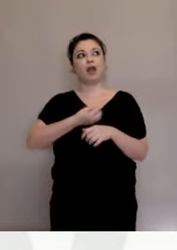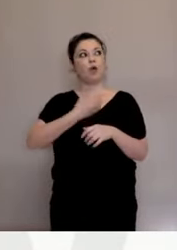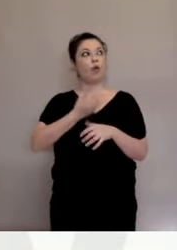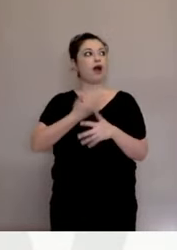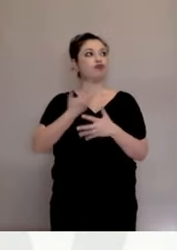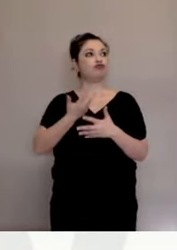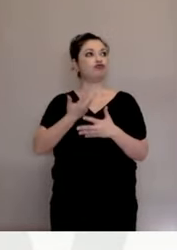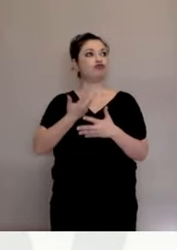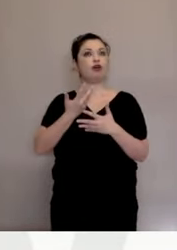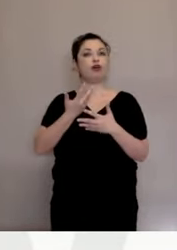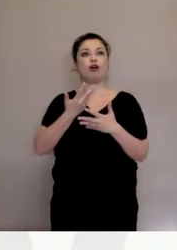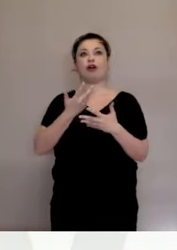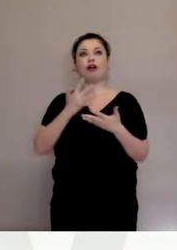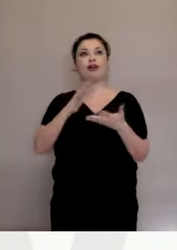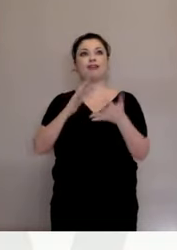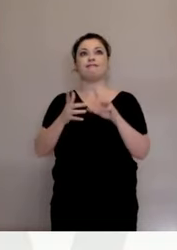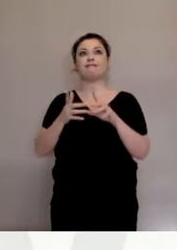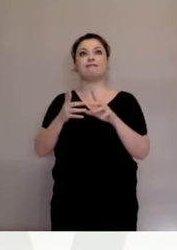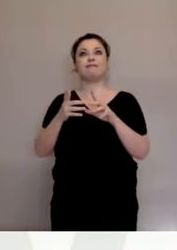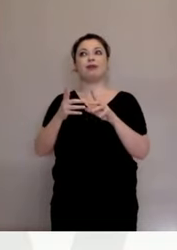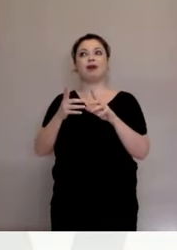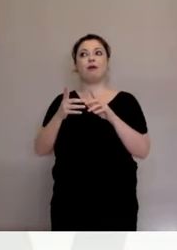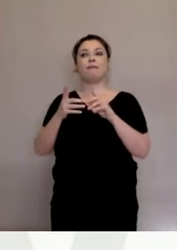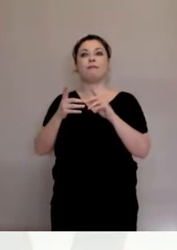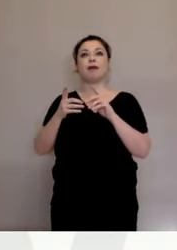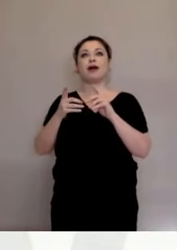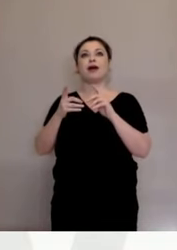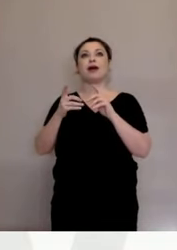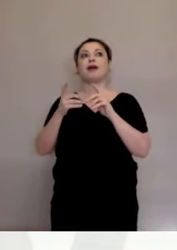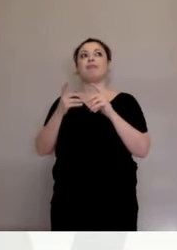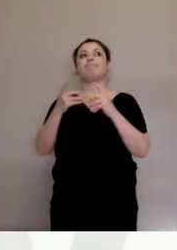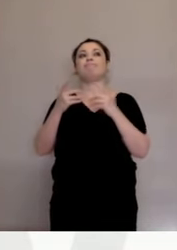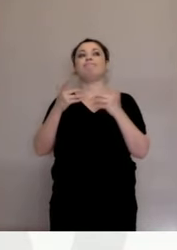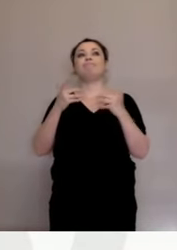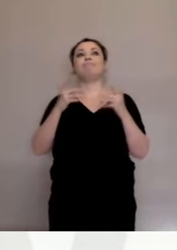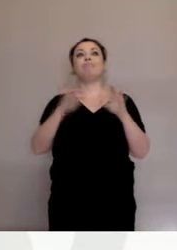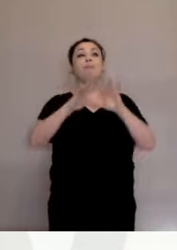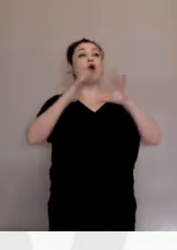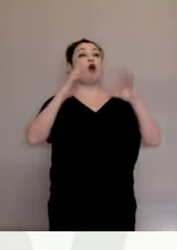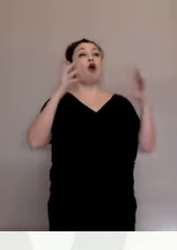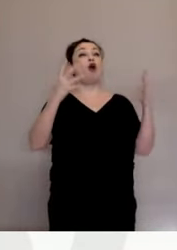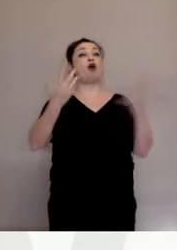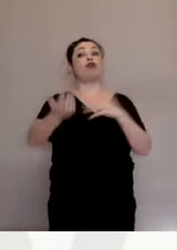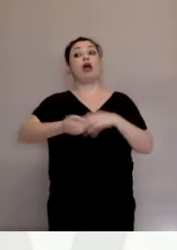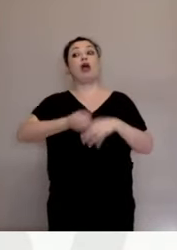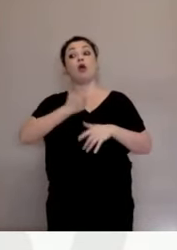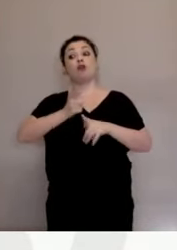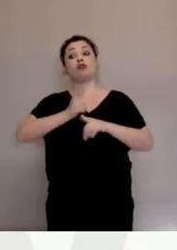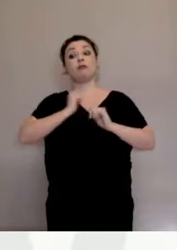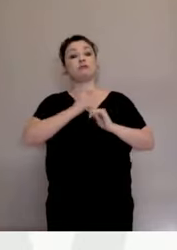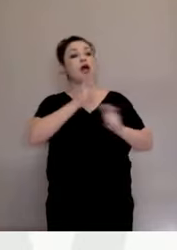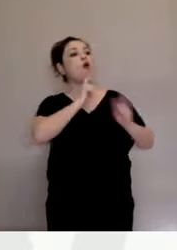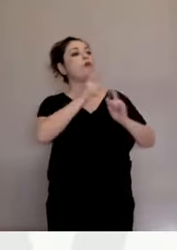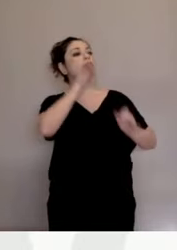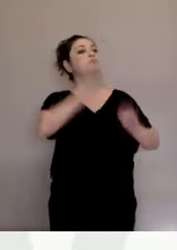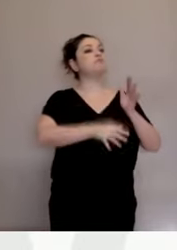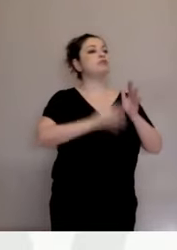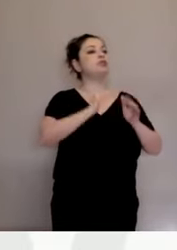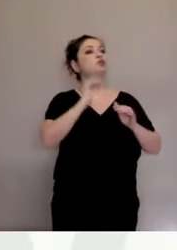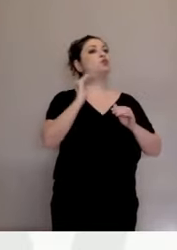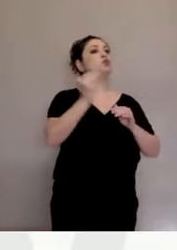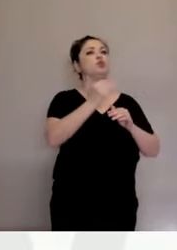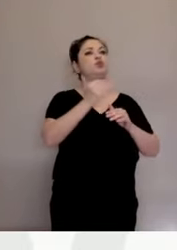non siamo in comunicazione immediata con tutto il mondo, ma siamo in